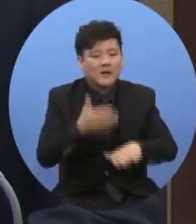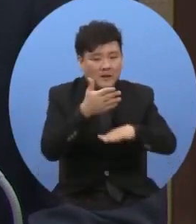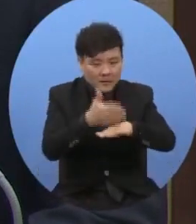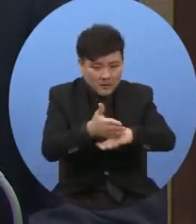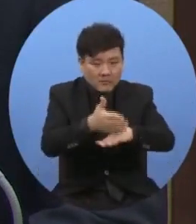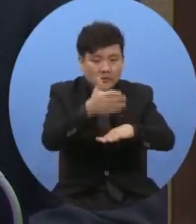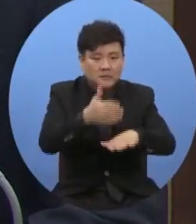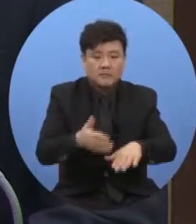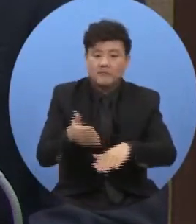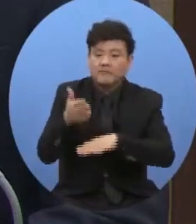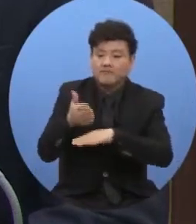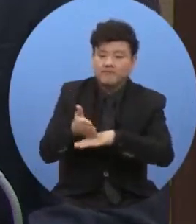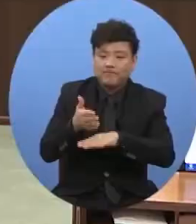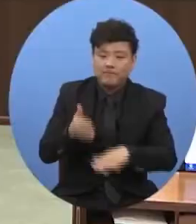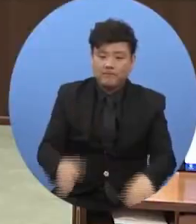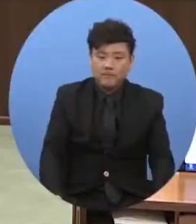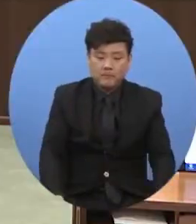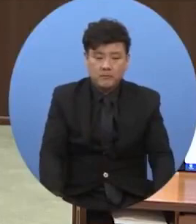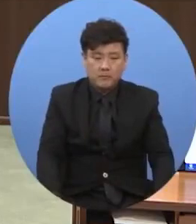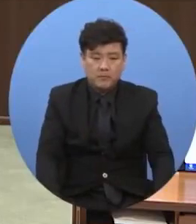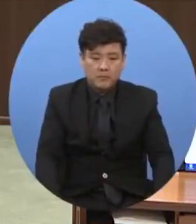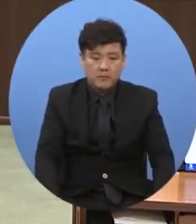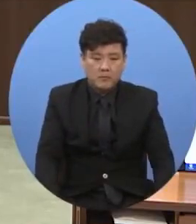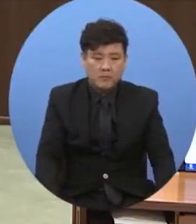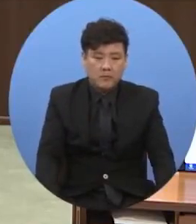들어가 주십시오. 네, 고맙습니다. 네.